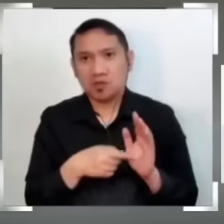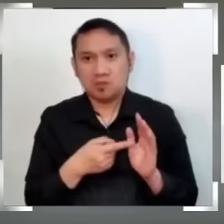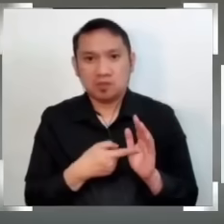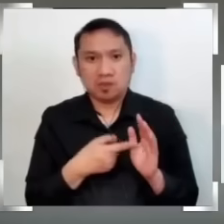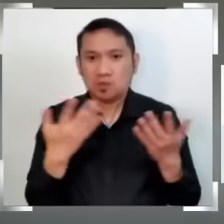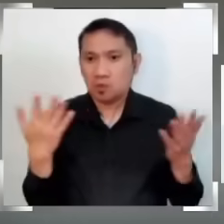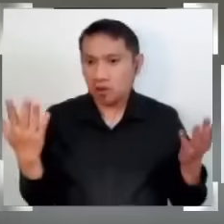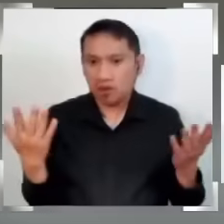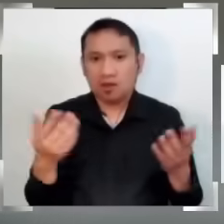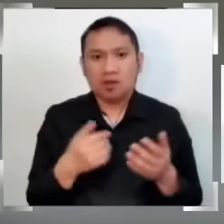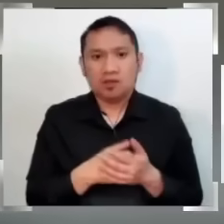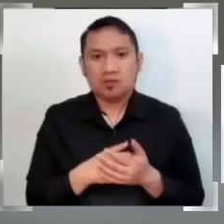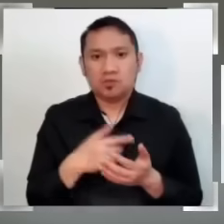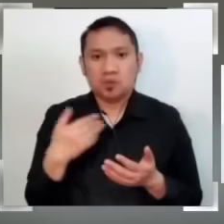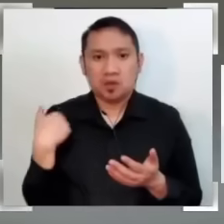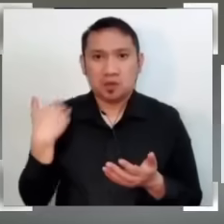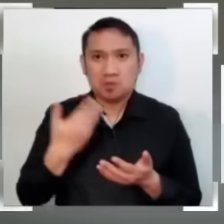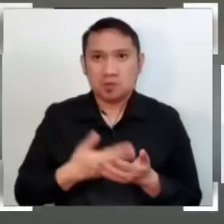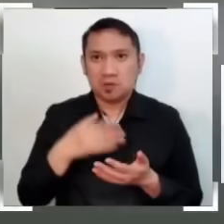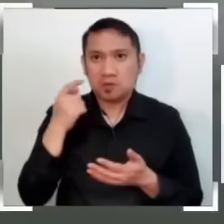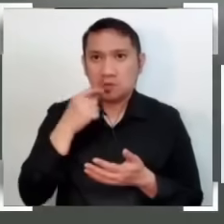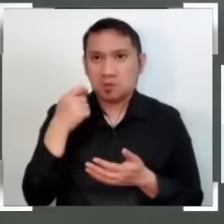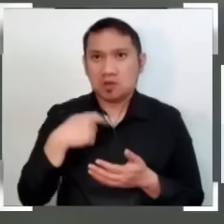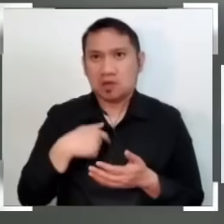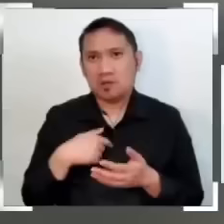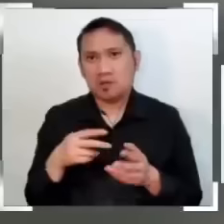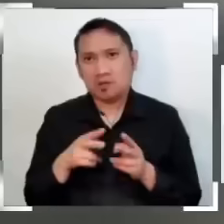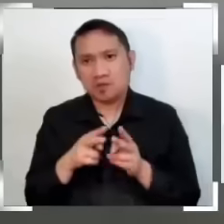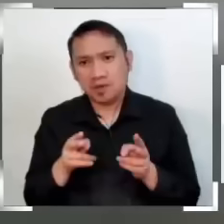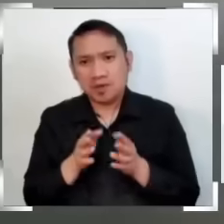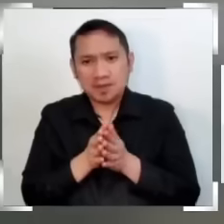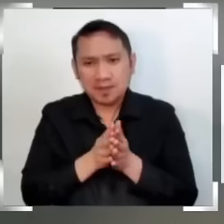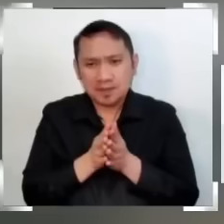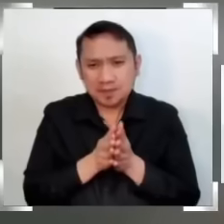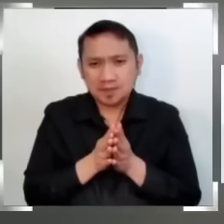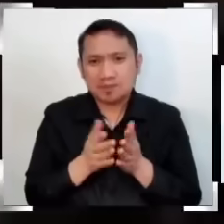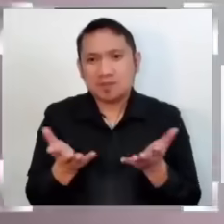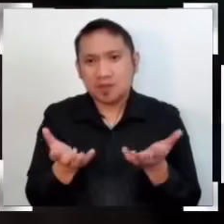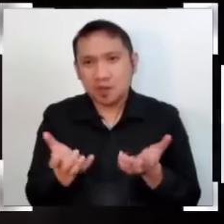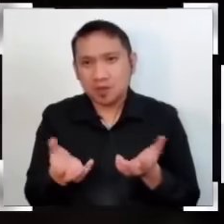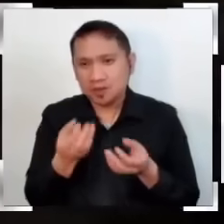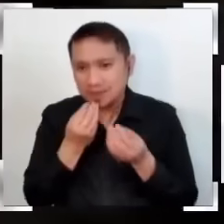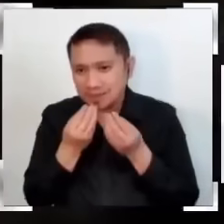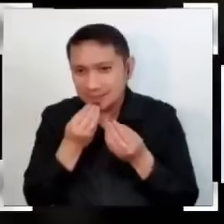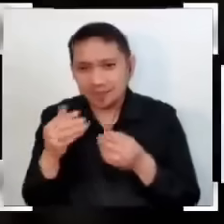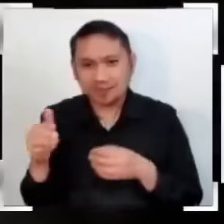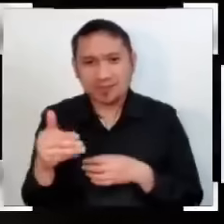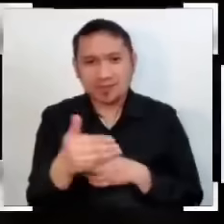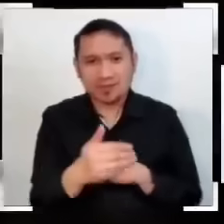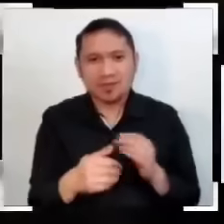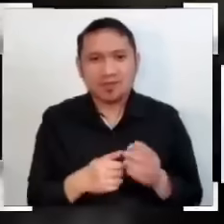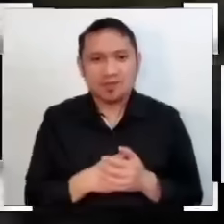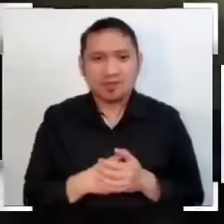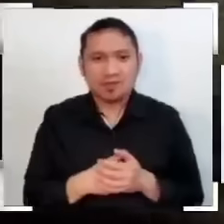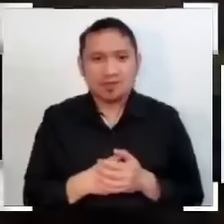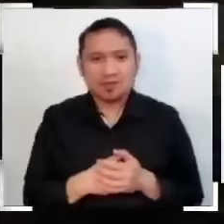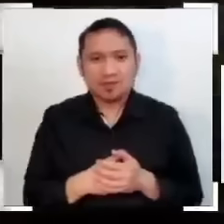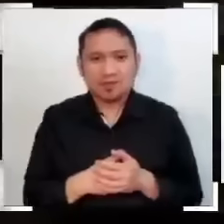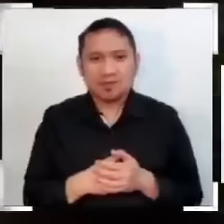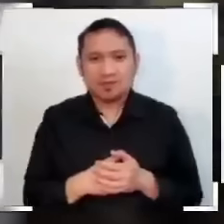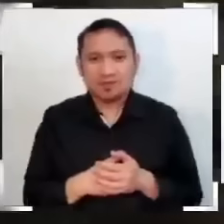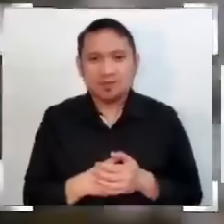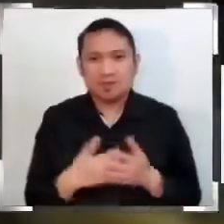nung dumating ako dito sa Taiwan, talagang takam na takam ako na gusto kong talagang ulamin itong mga isdang to. This is the most biggest